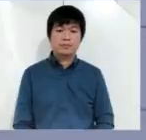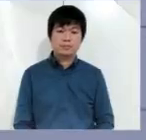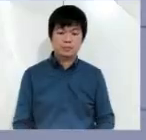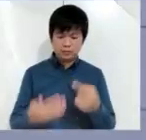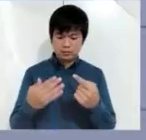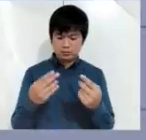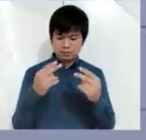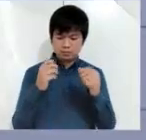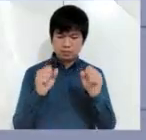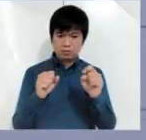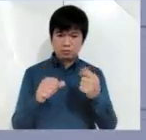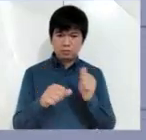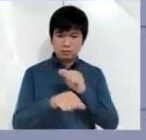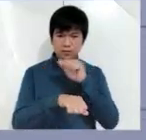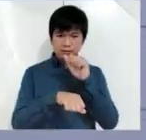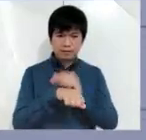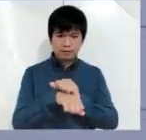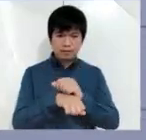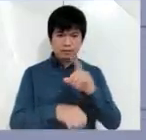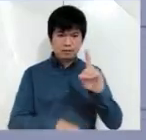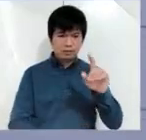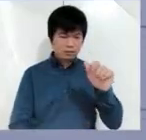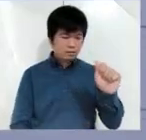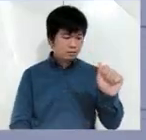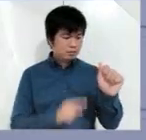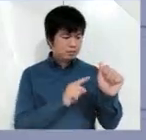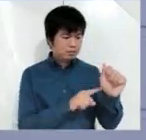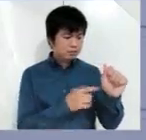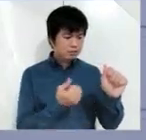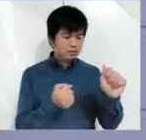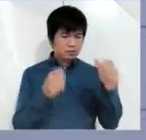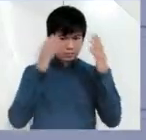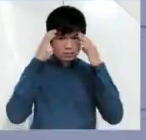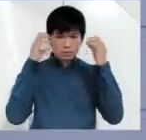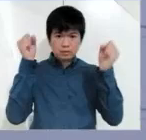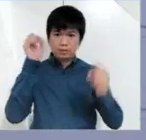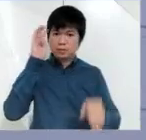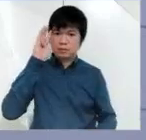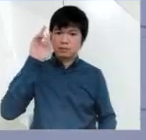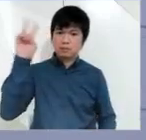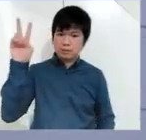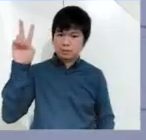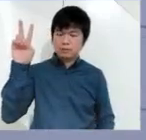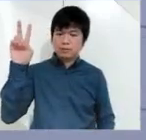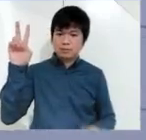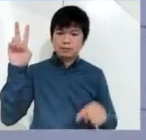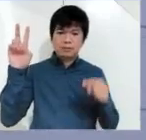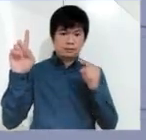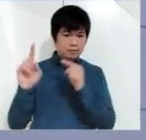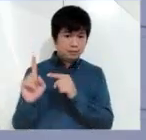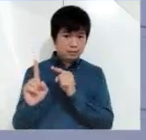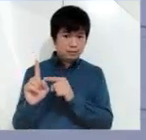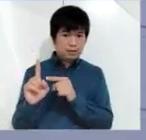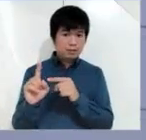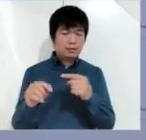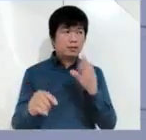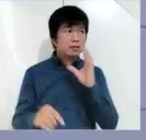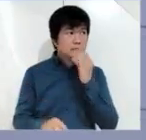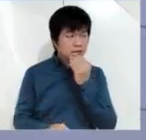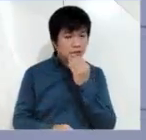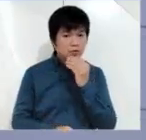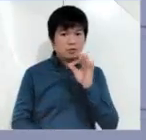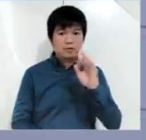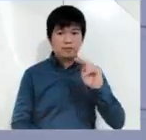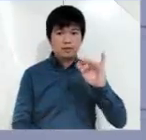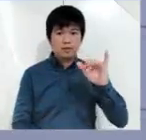Nang talaga na ng kalihim ng Department of Agriculture si Pangulong Bongbong Marcos. Siya ang negosyanteng si Francisco Tiu Laurel